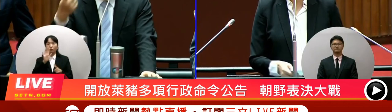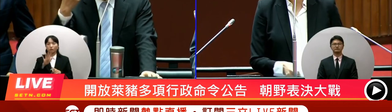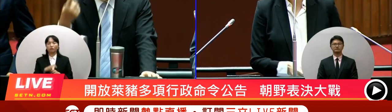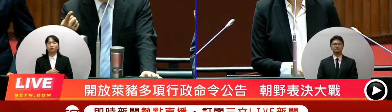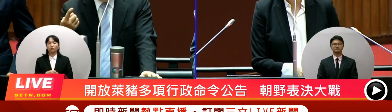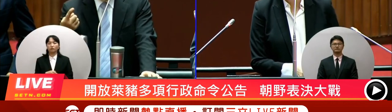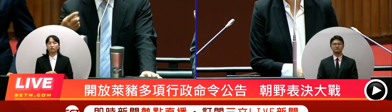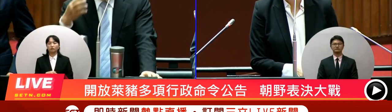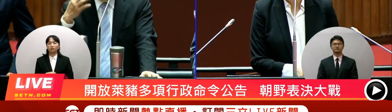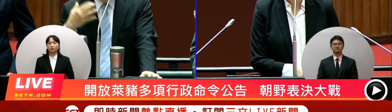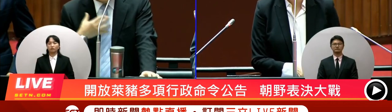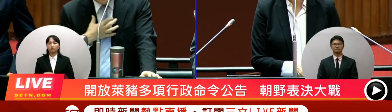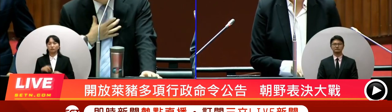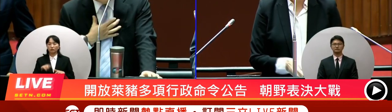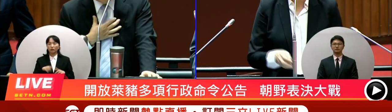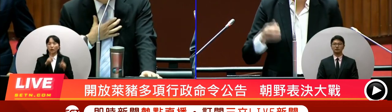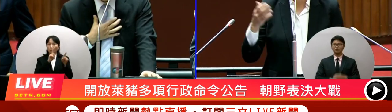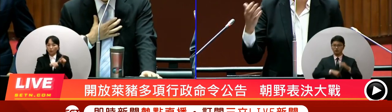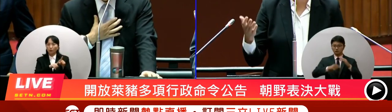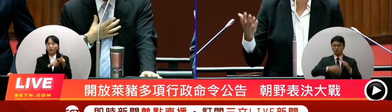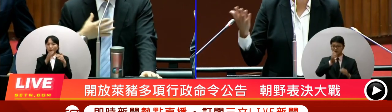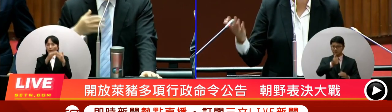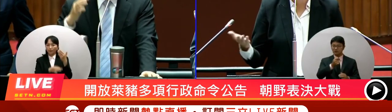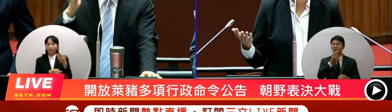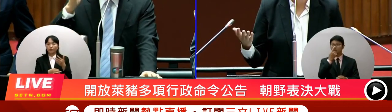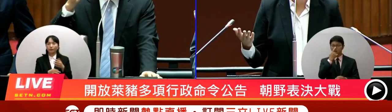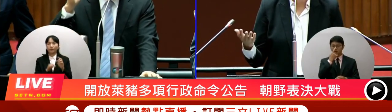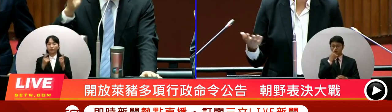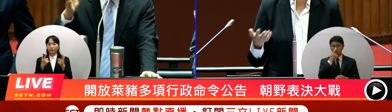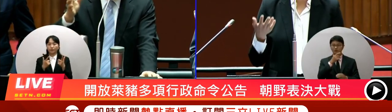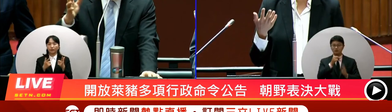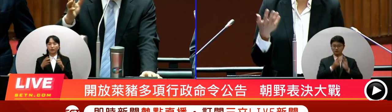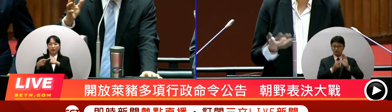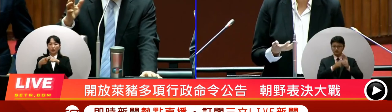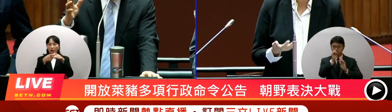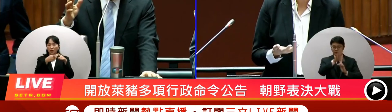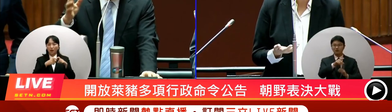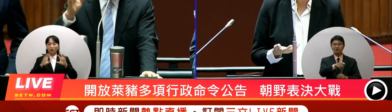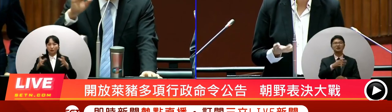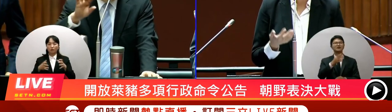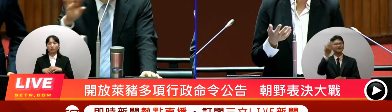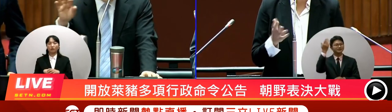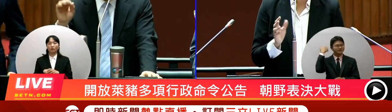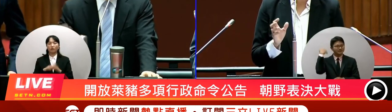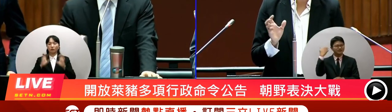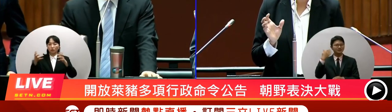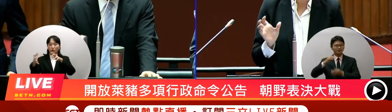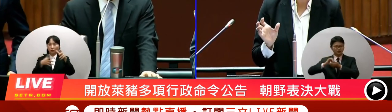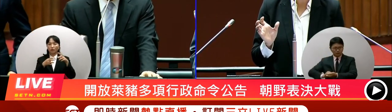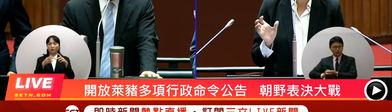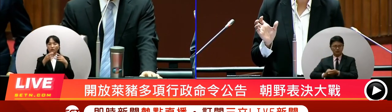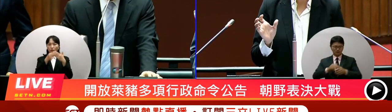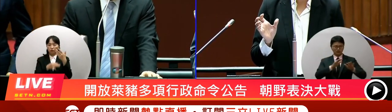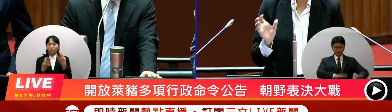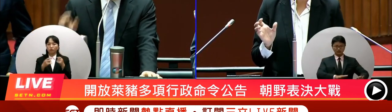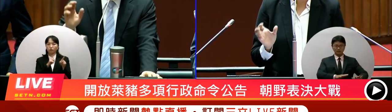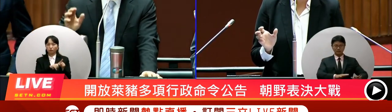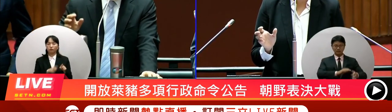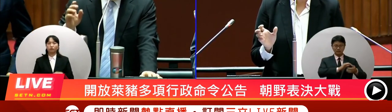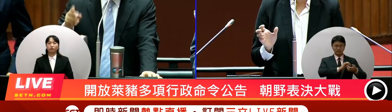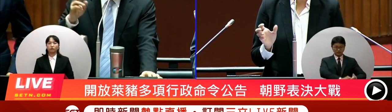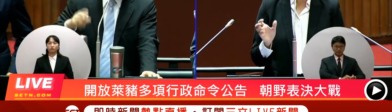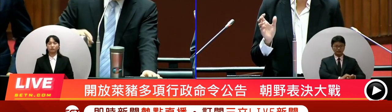以 院长我要讲的是， 我们所依据的标准， 你们几年前做的决定， 联合国 几年后做的决定， 国际标准， 这是一个互相矛